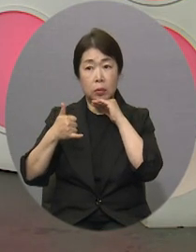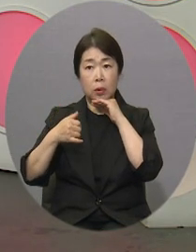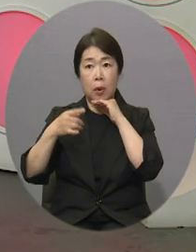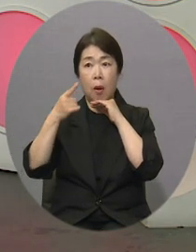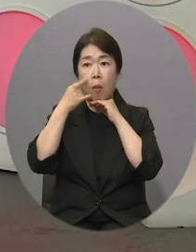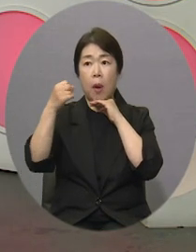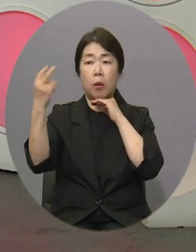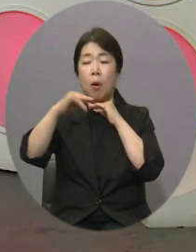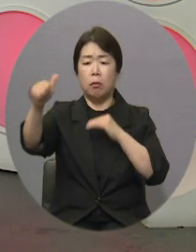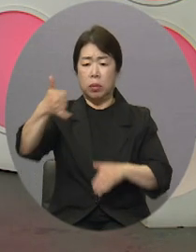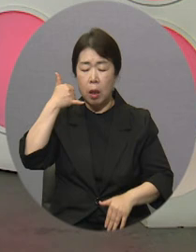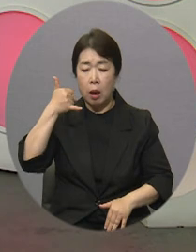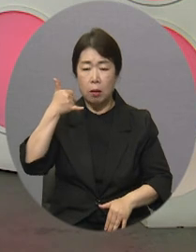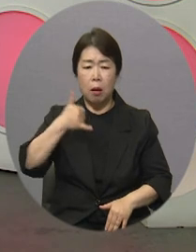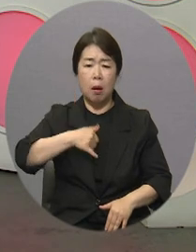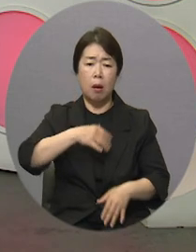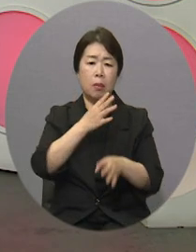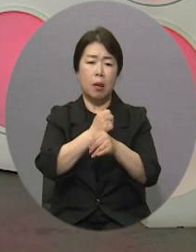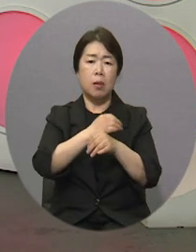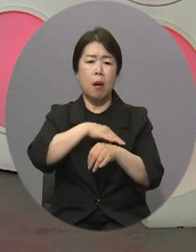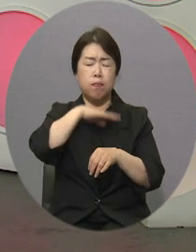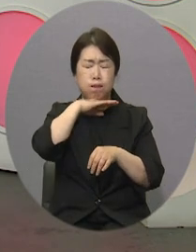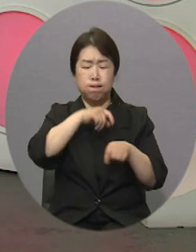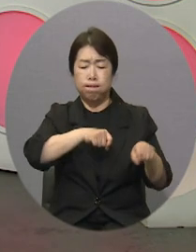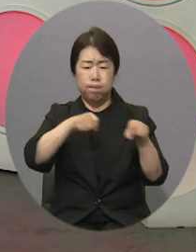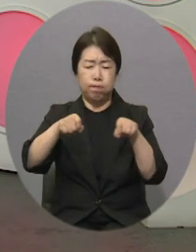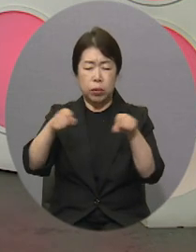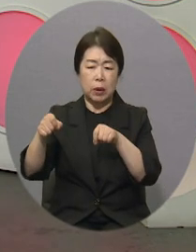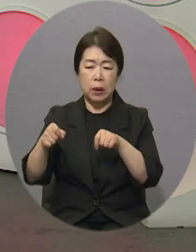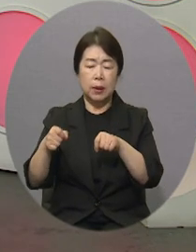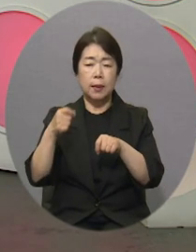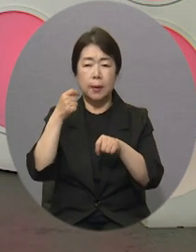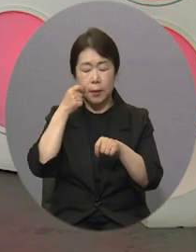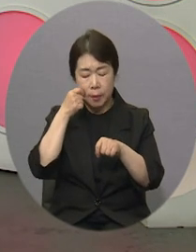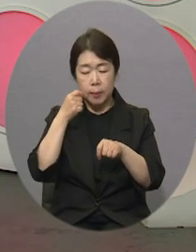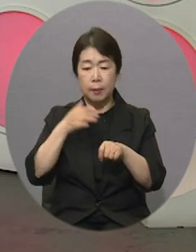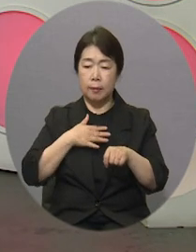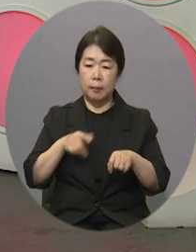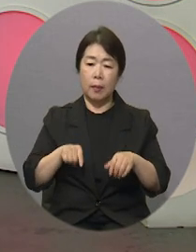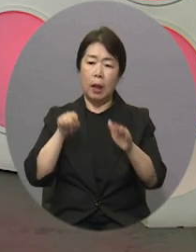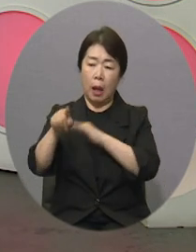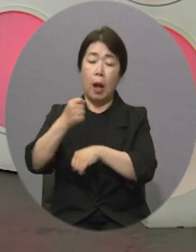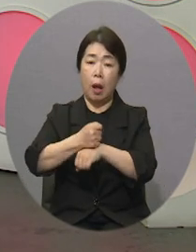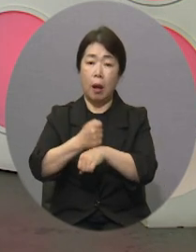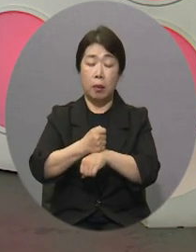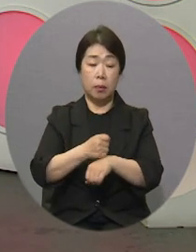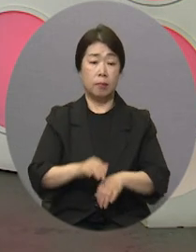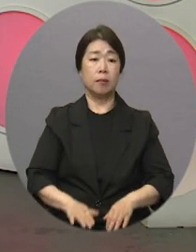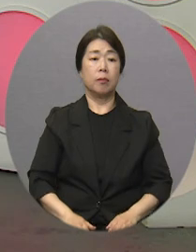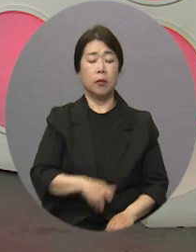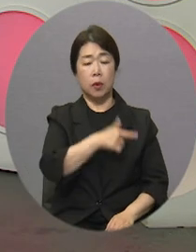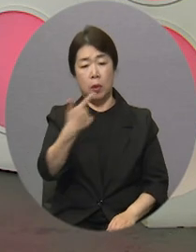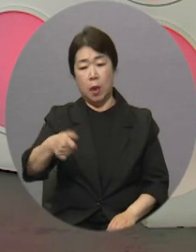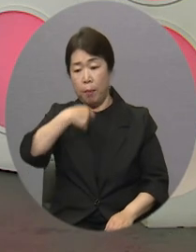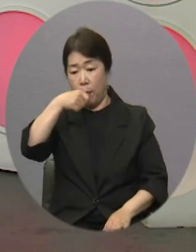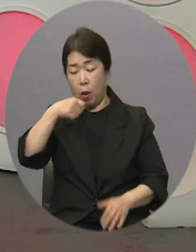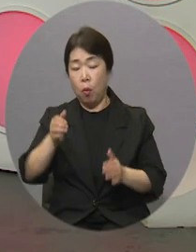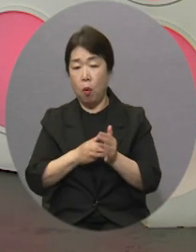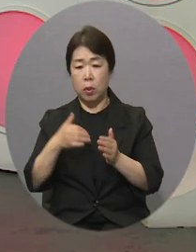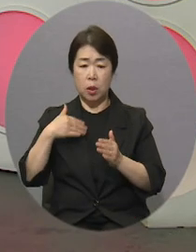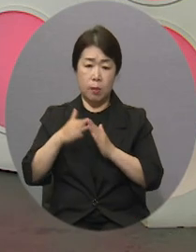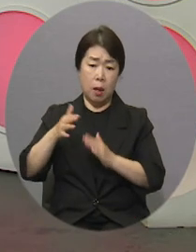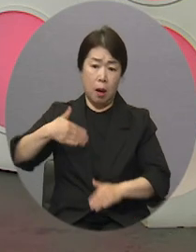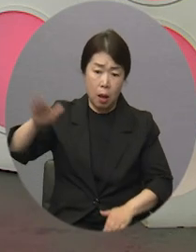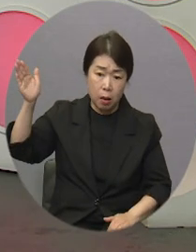왔습니다. 더 이상 미룰 수 없어 그러기로 했습니다. 저녁 식사를 마치고 돌아가려는데 엄마가